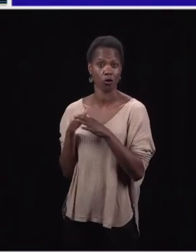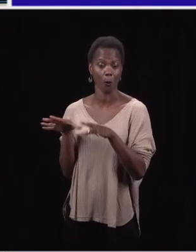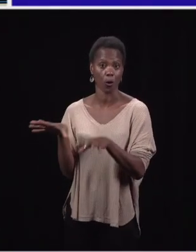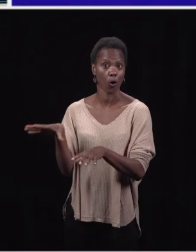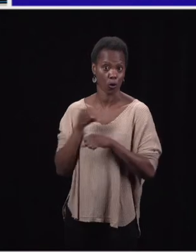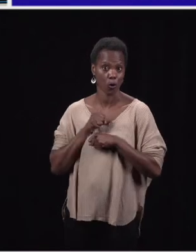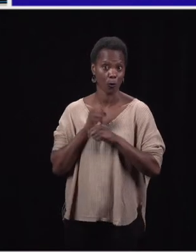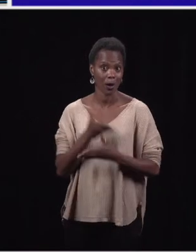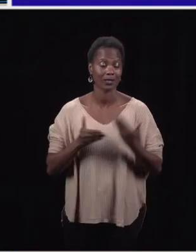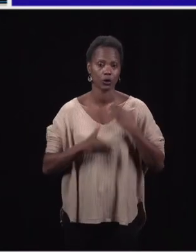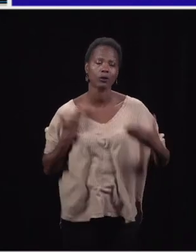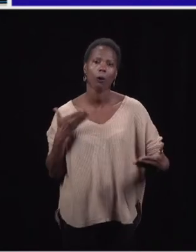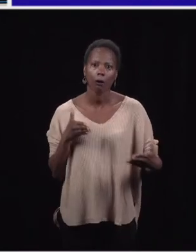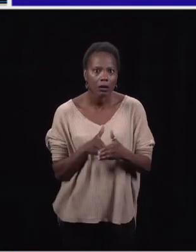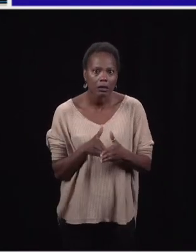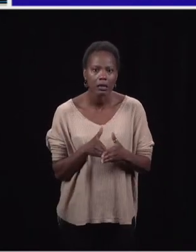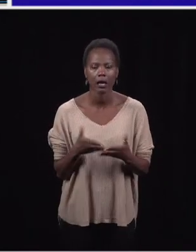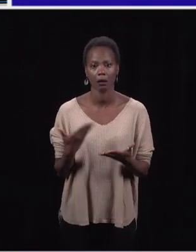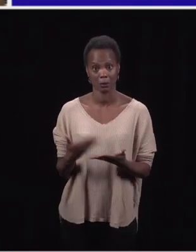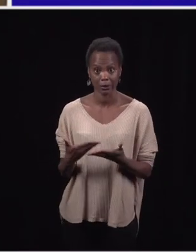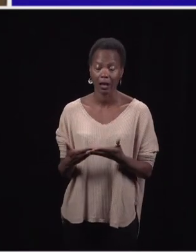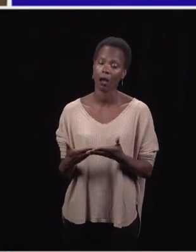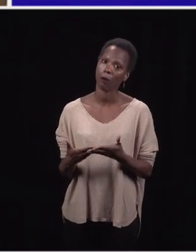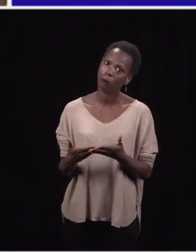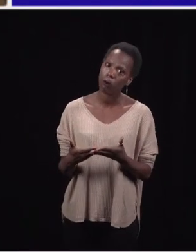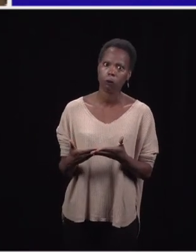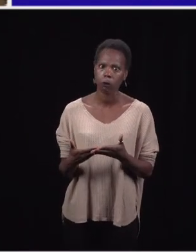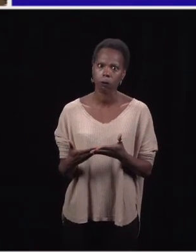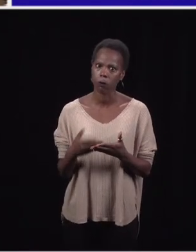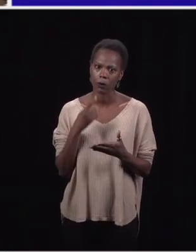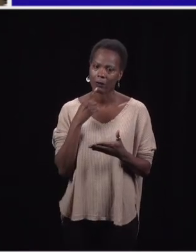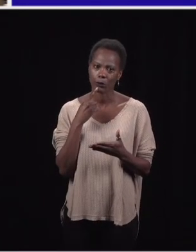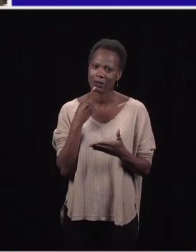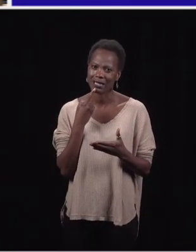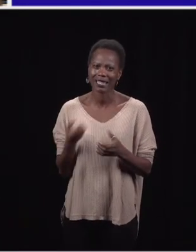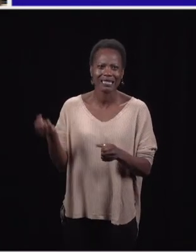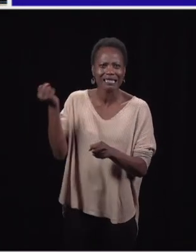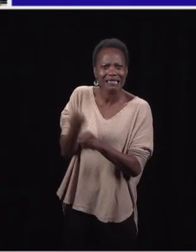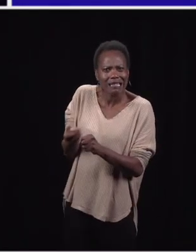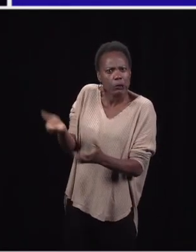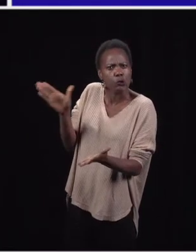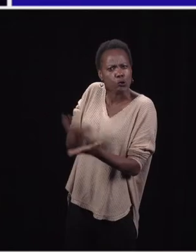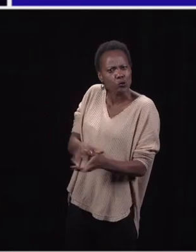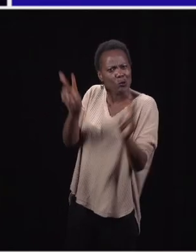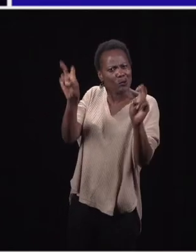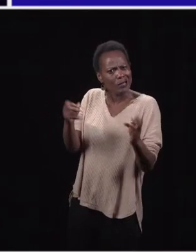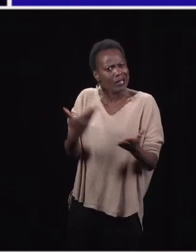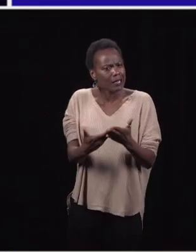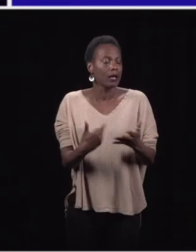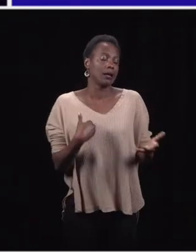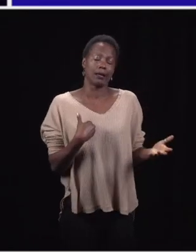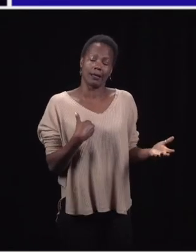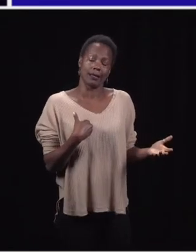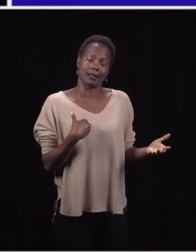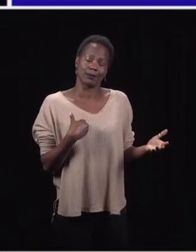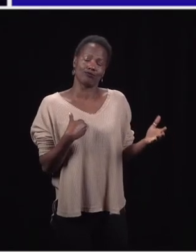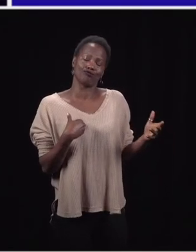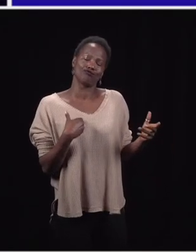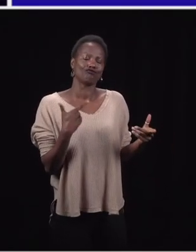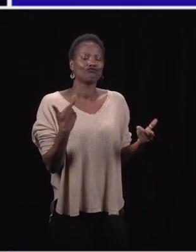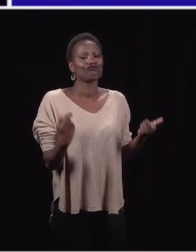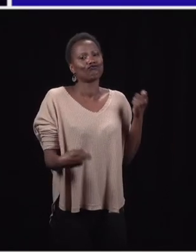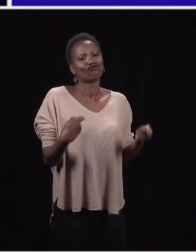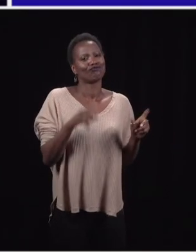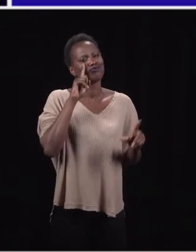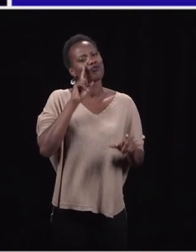handicap c'est encore et toujours une double peine on peut le dire comme ça moi je lui lance le propos c'est pas forcément une double